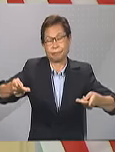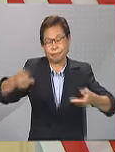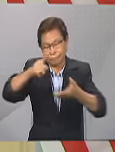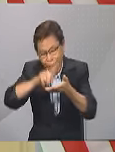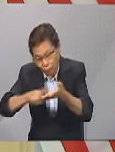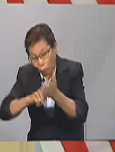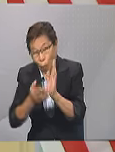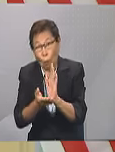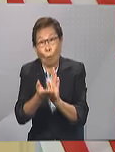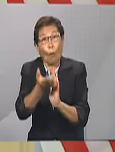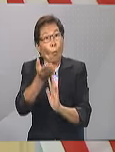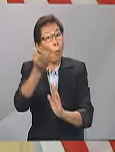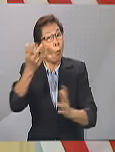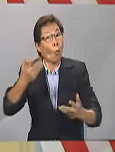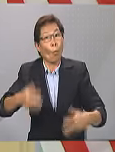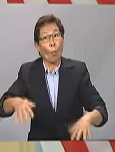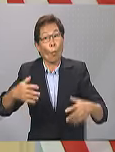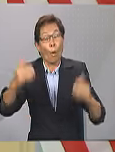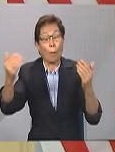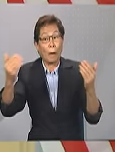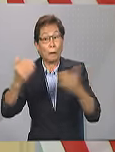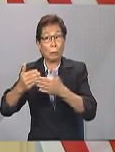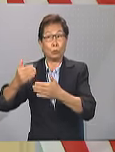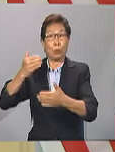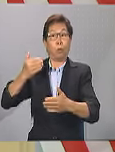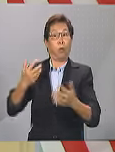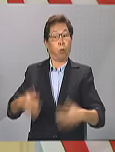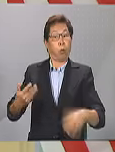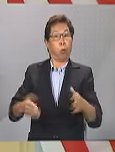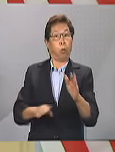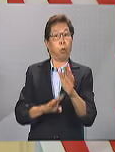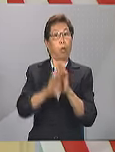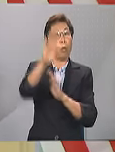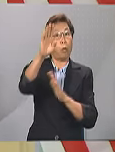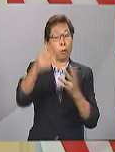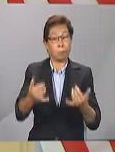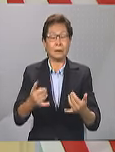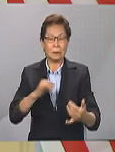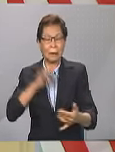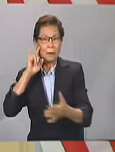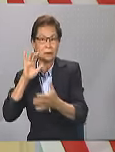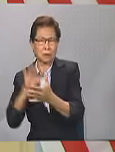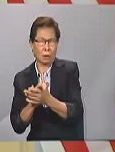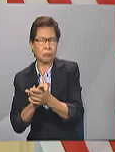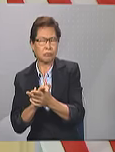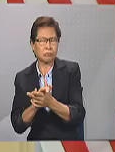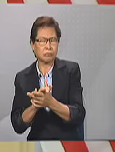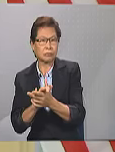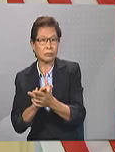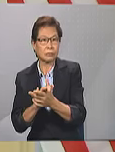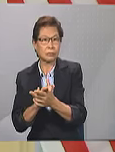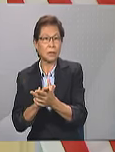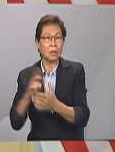Hai ada kenaikan yang begitu tinggi berbanding dengan sebelumnya save cair kita dilaporkan bahwa